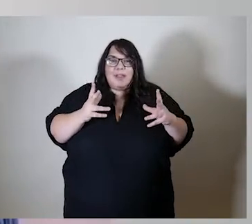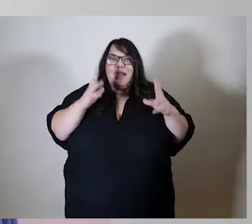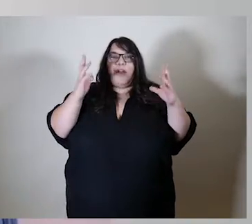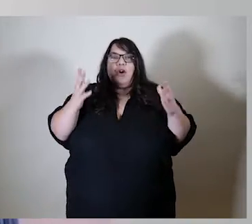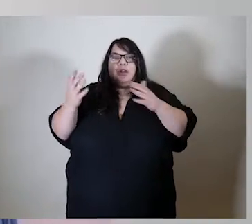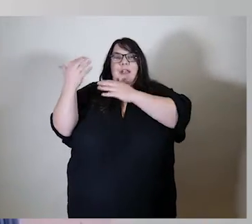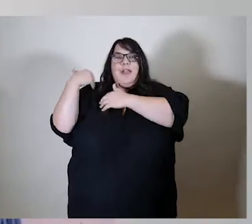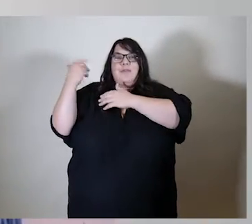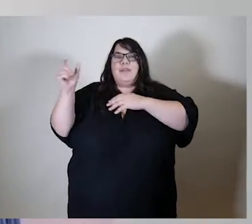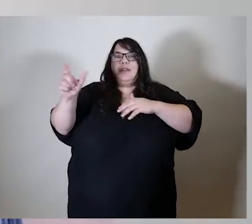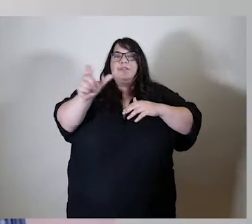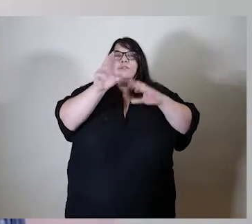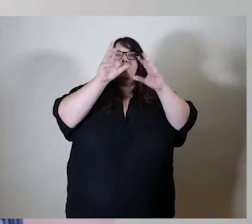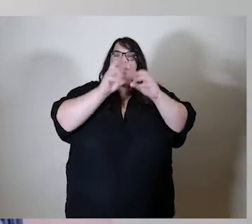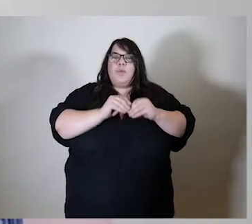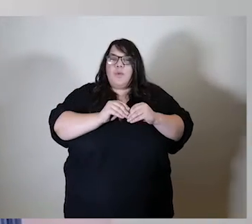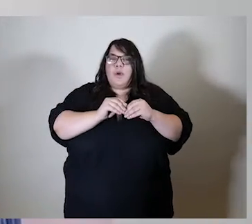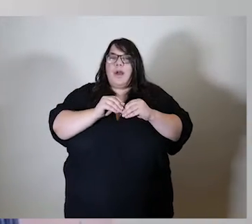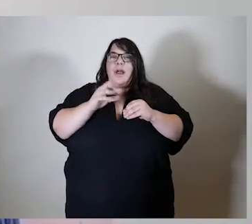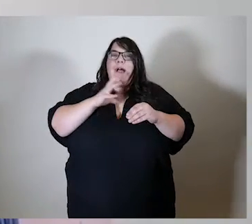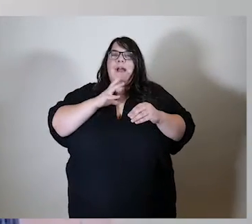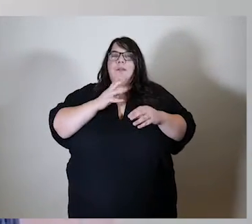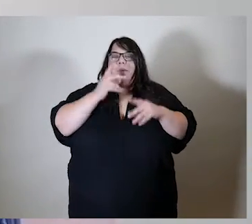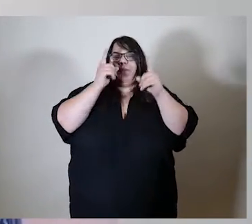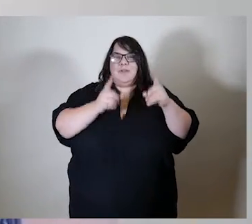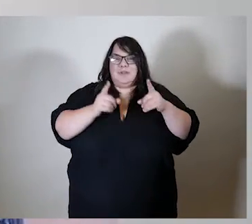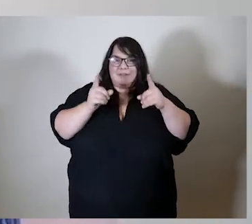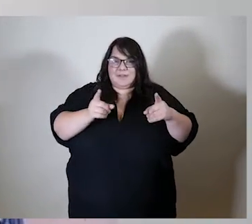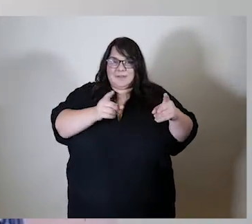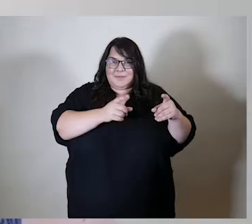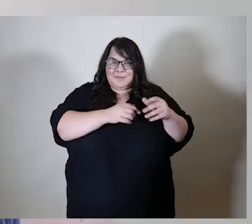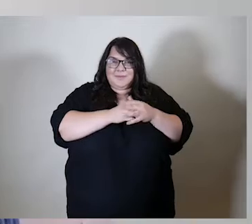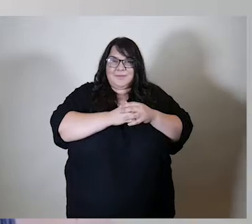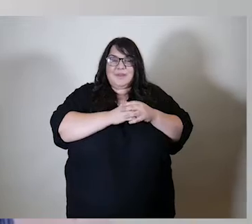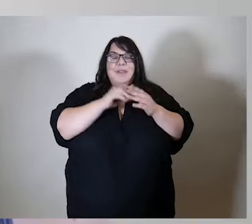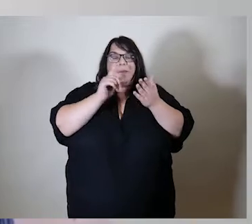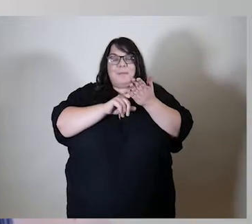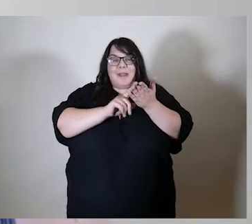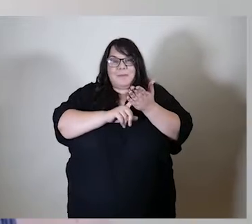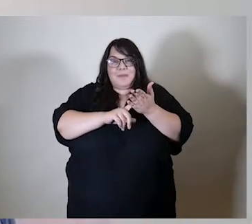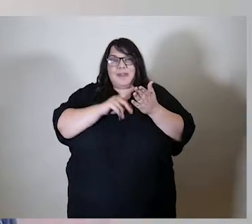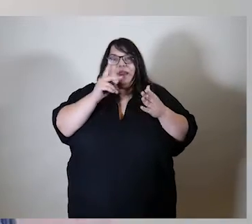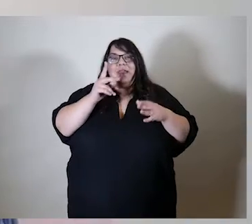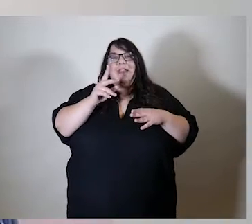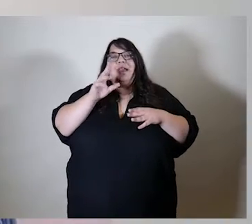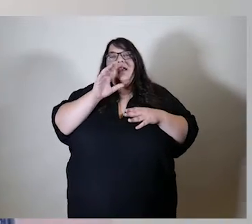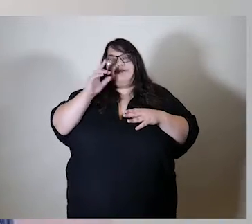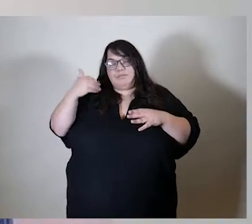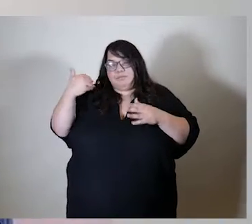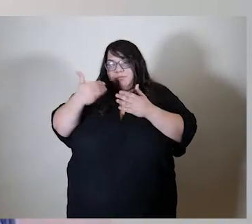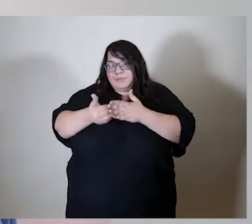ηθινόντων στα κέντρα λήψης αποφάσεων της πολιτείας. Μέσα στα μύρια προβλήματα που βιώνουμε,